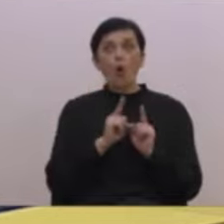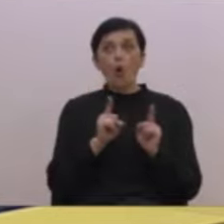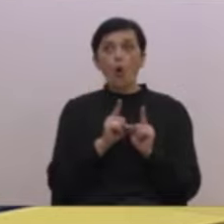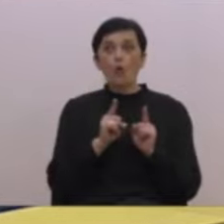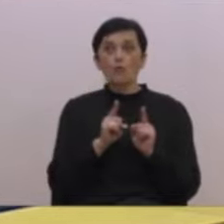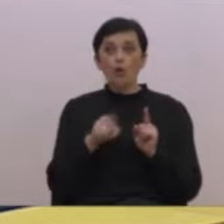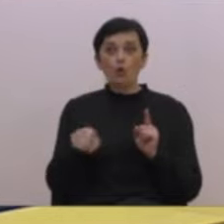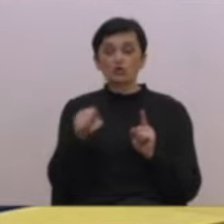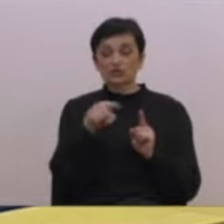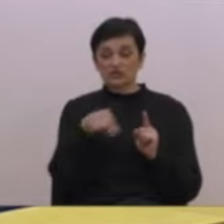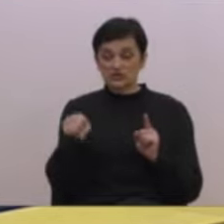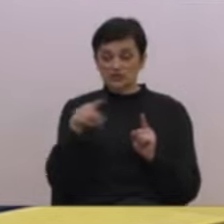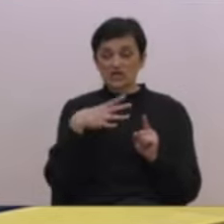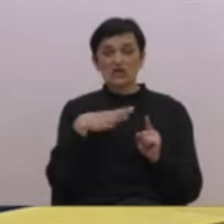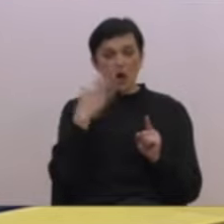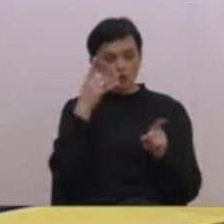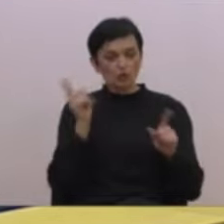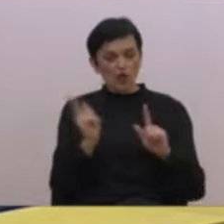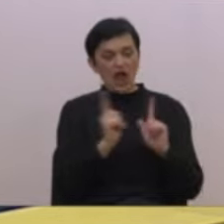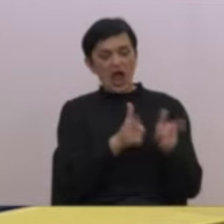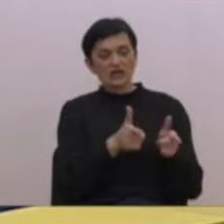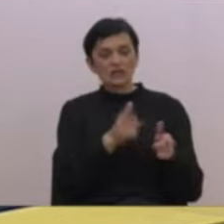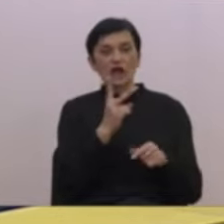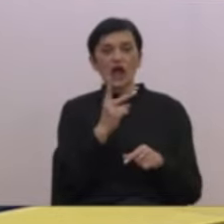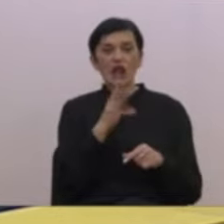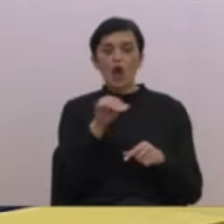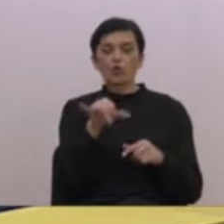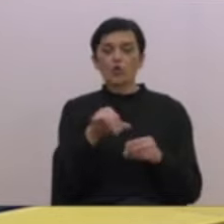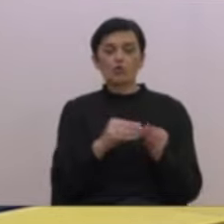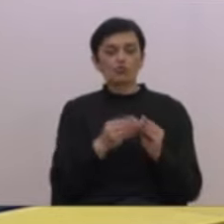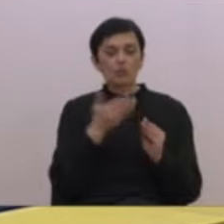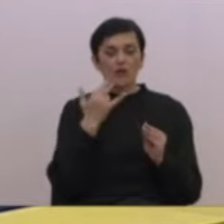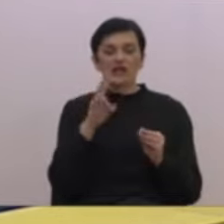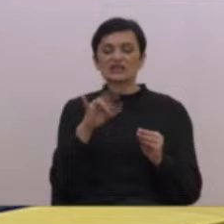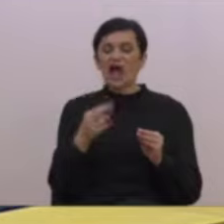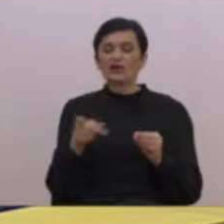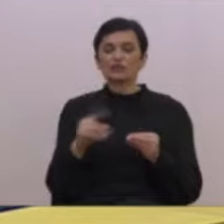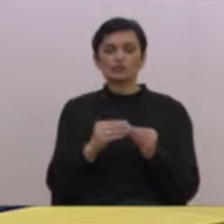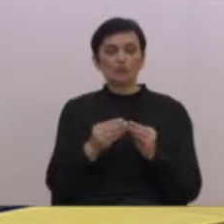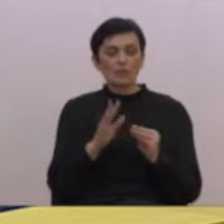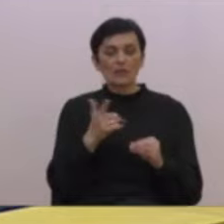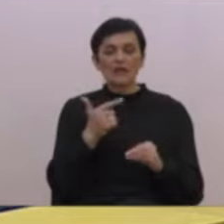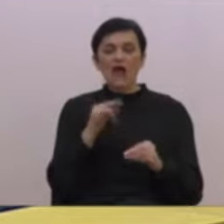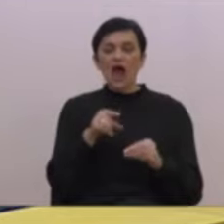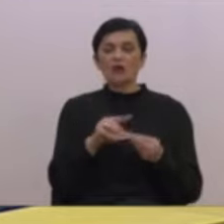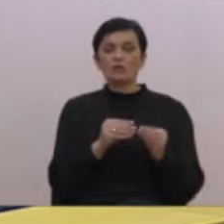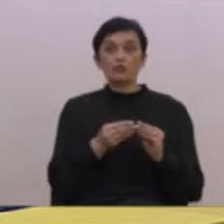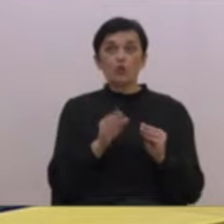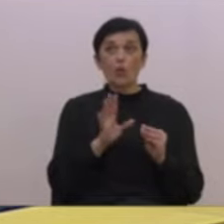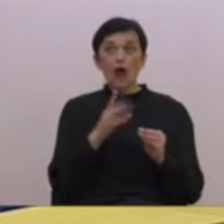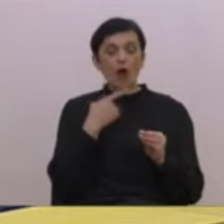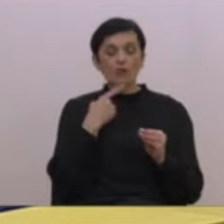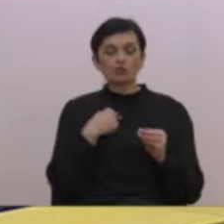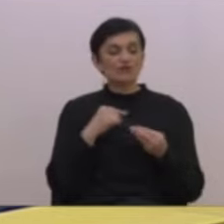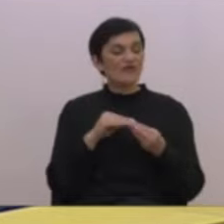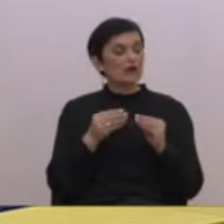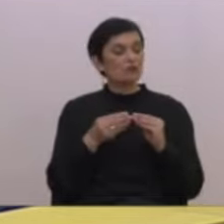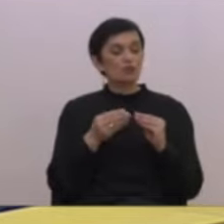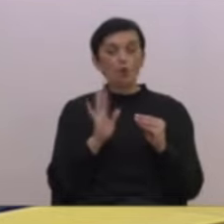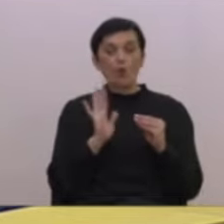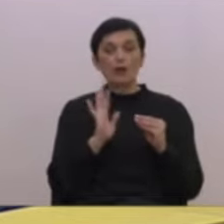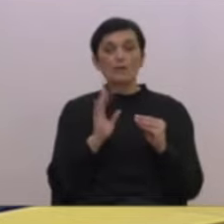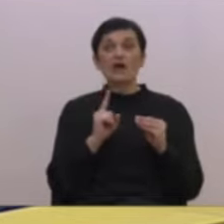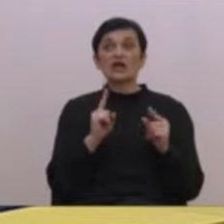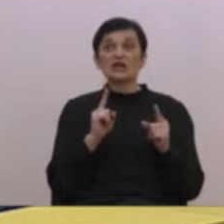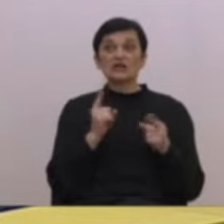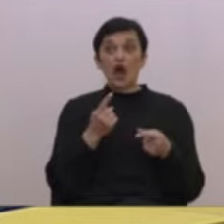am așa și etan hmeba. Etan hmeba rom, am zis, lilus problema arax, nasis problema arax, kaharis problema arax, am văzut ce-i problema argos, cotire bisu, da,